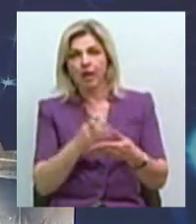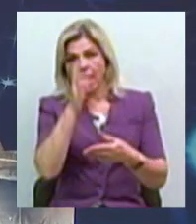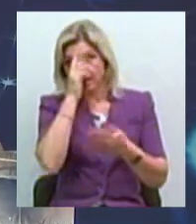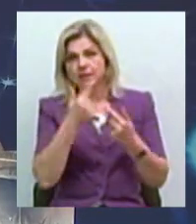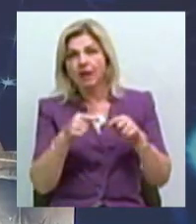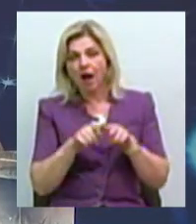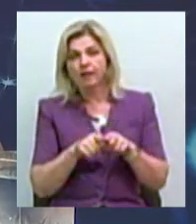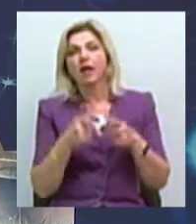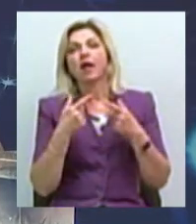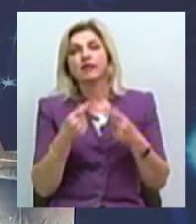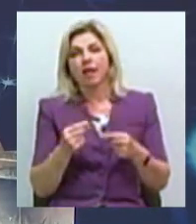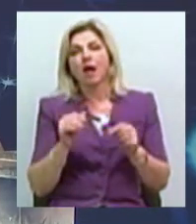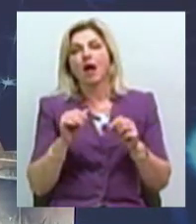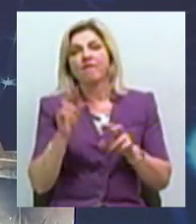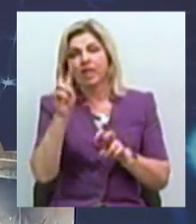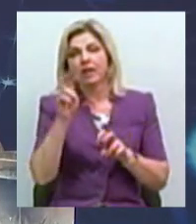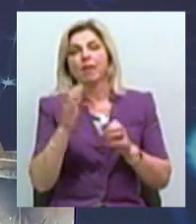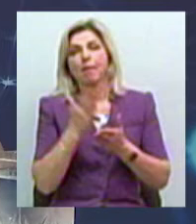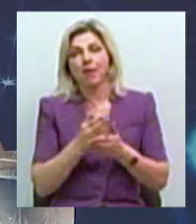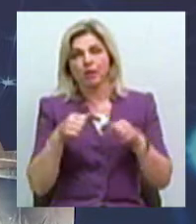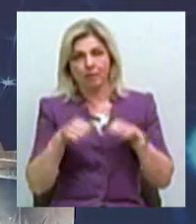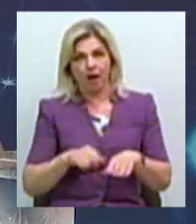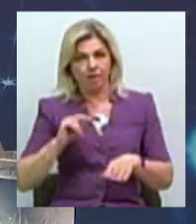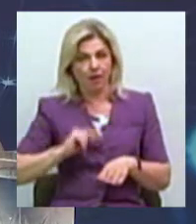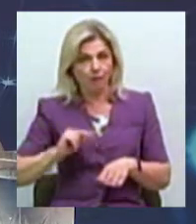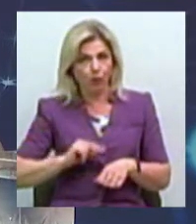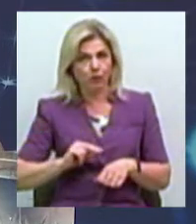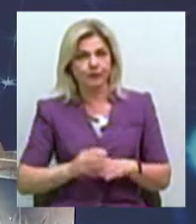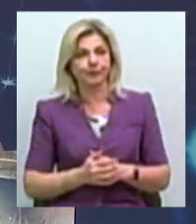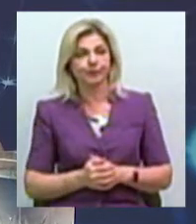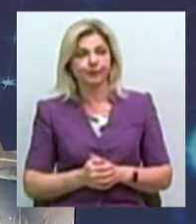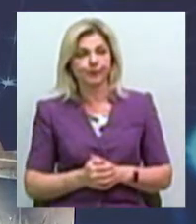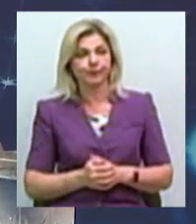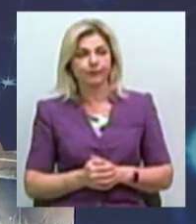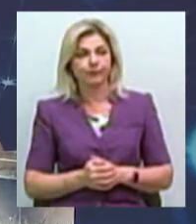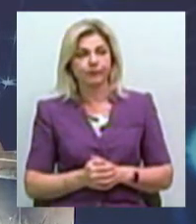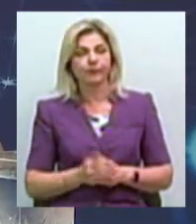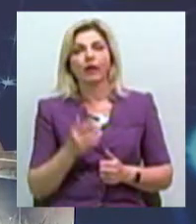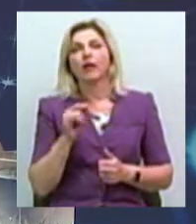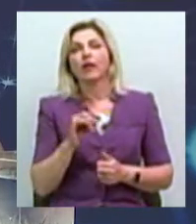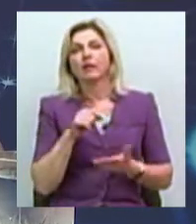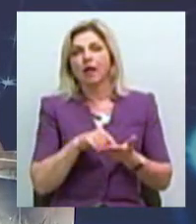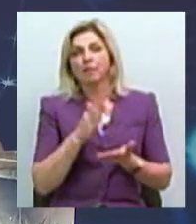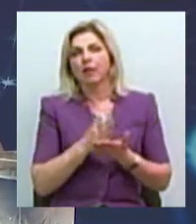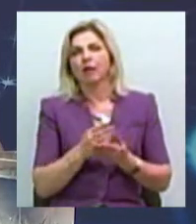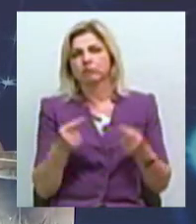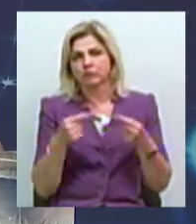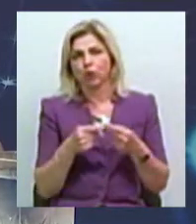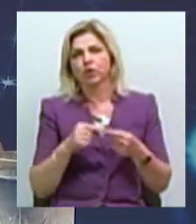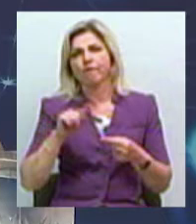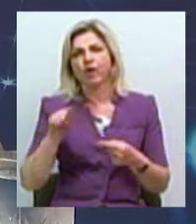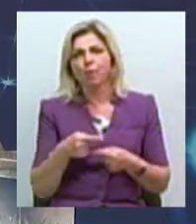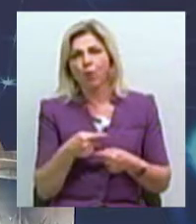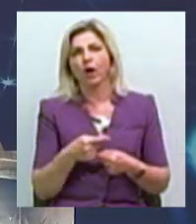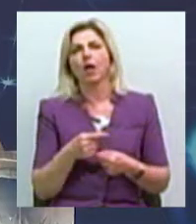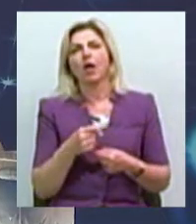Так? Разом з цим хочу сказати, що цей перелік він є жорстким, дійсно є певні вимоги до цих підприємств, які